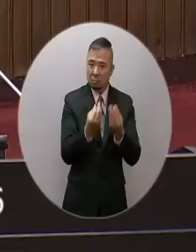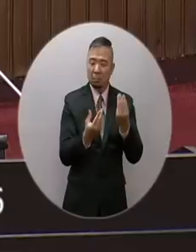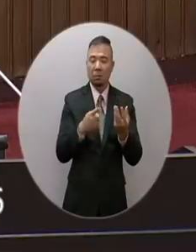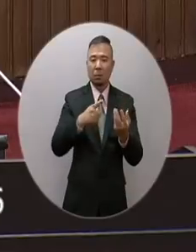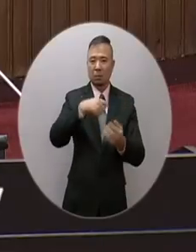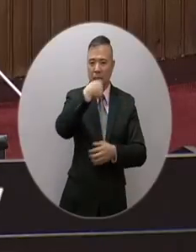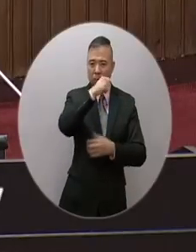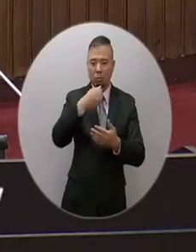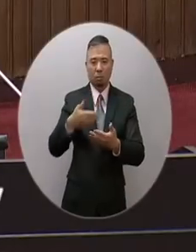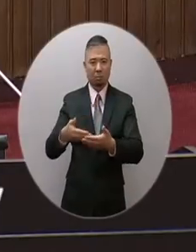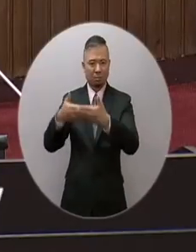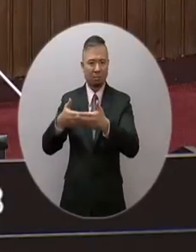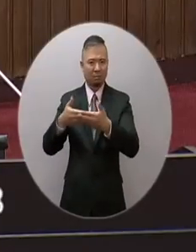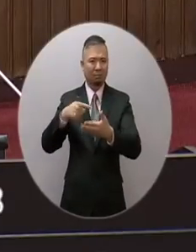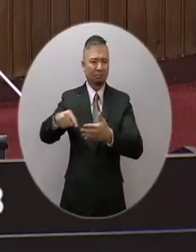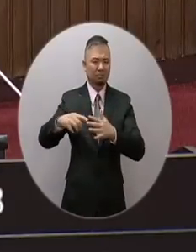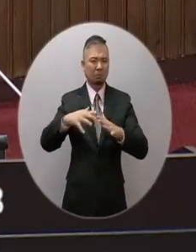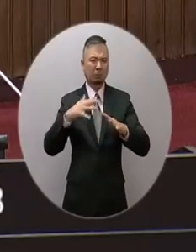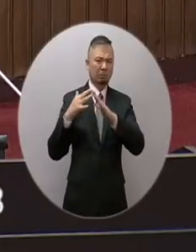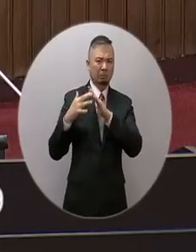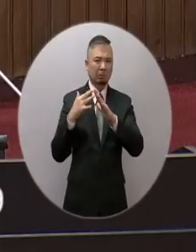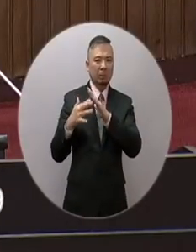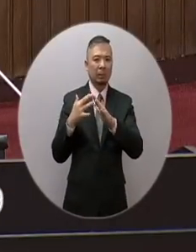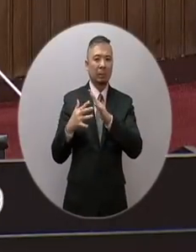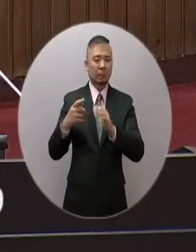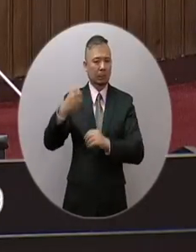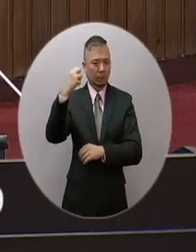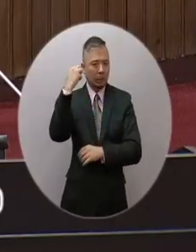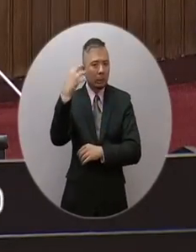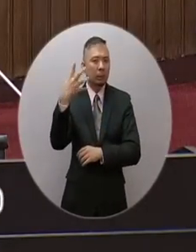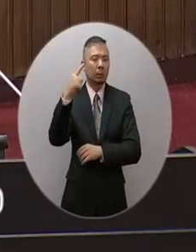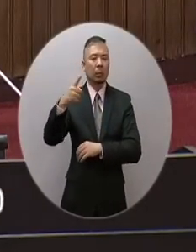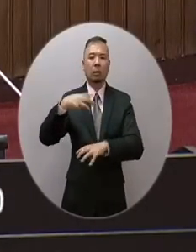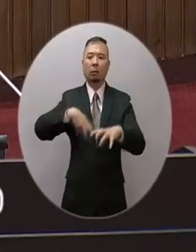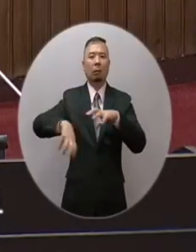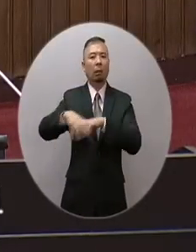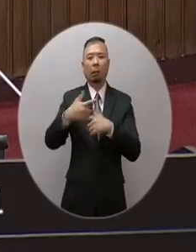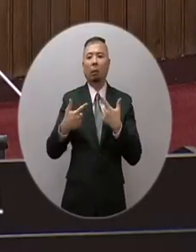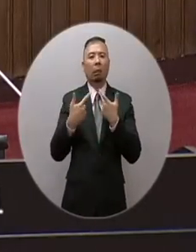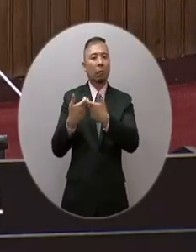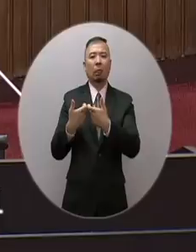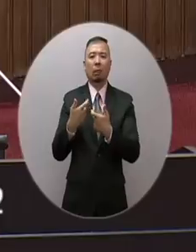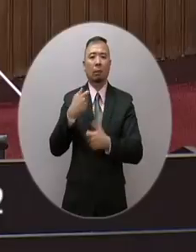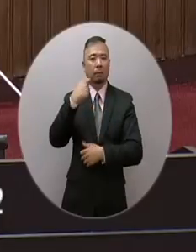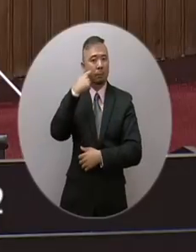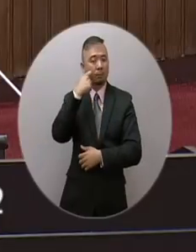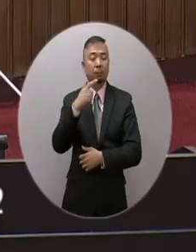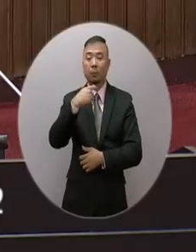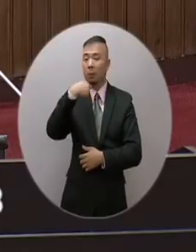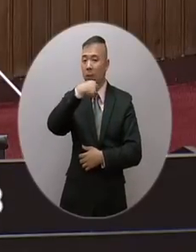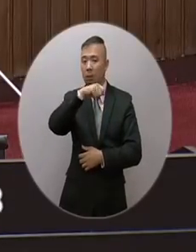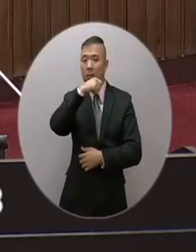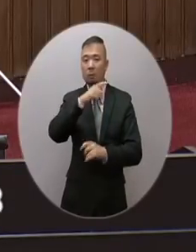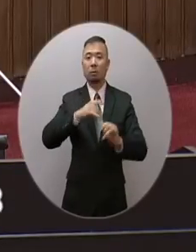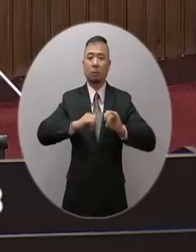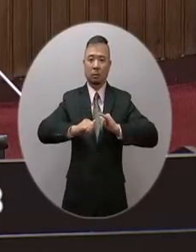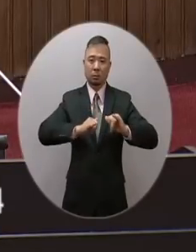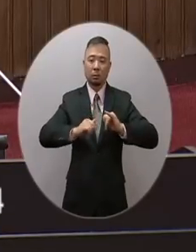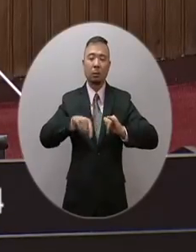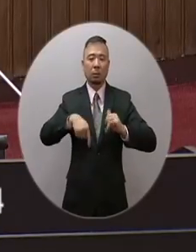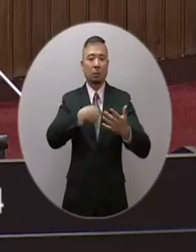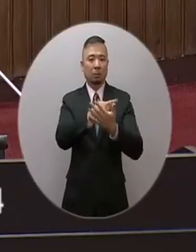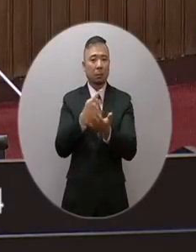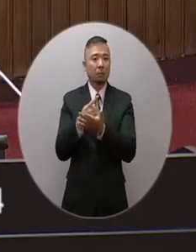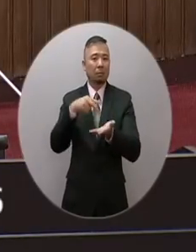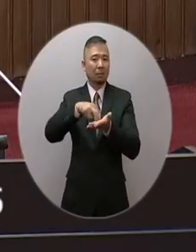然已经难以因应新的变局了。台湾社会因立场不同相互仇